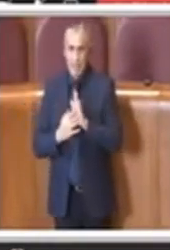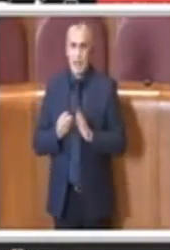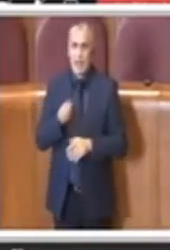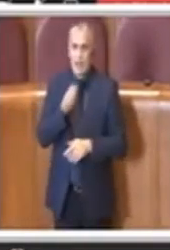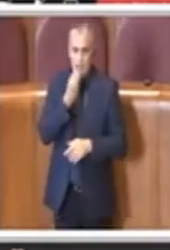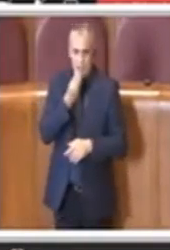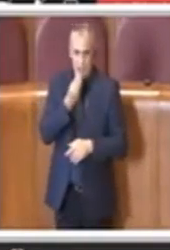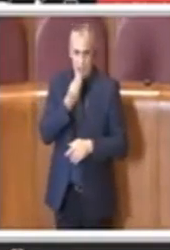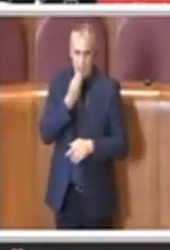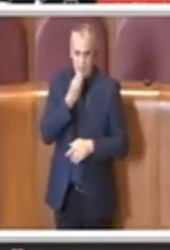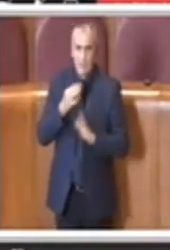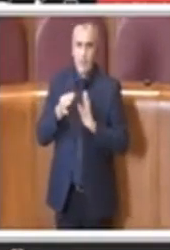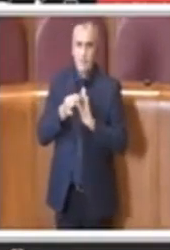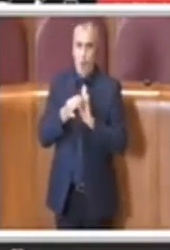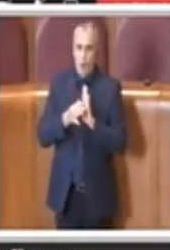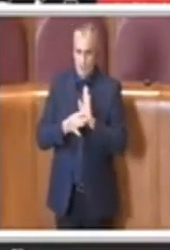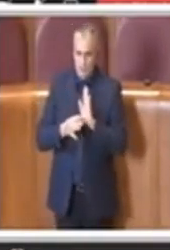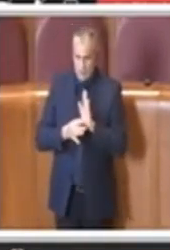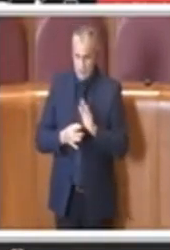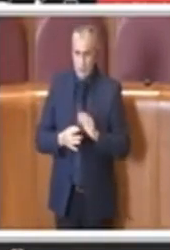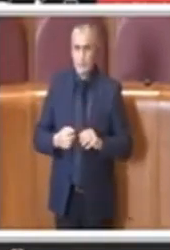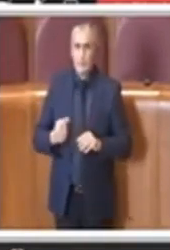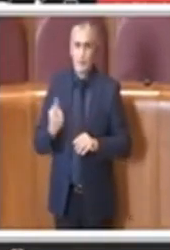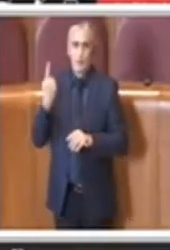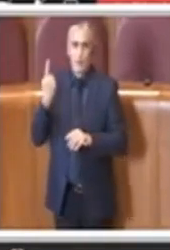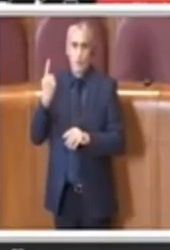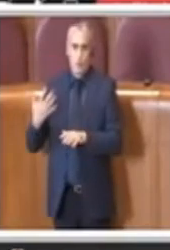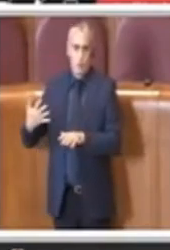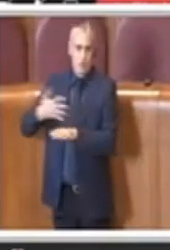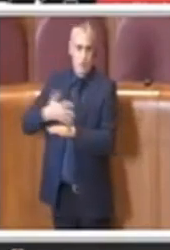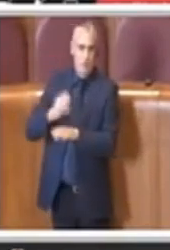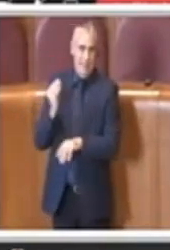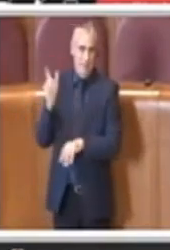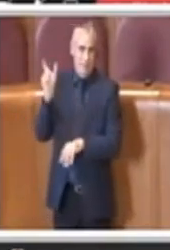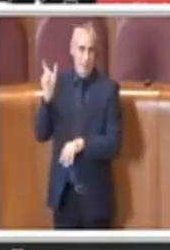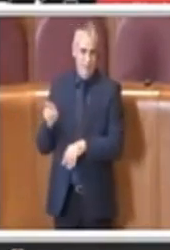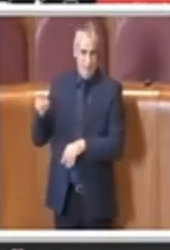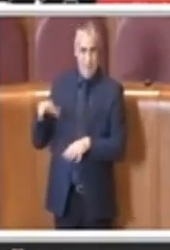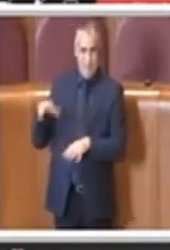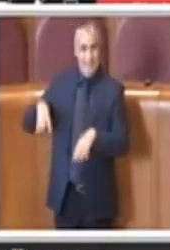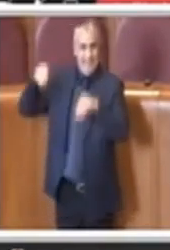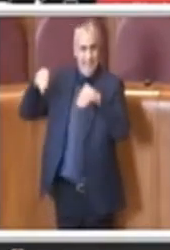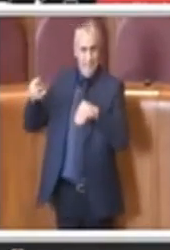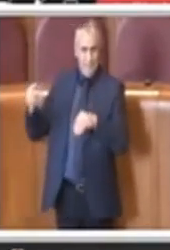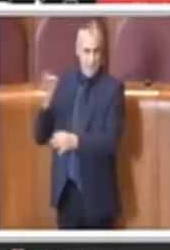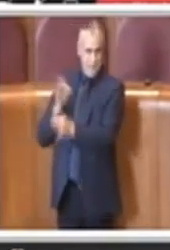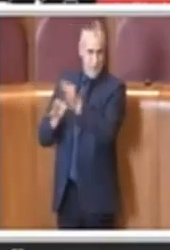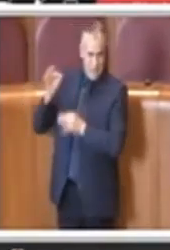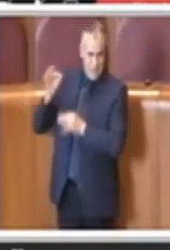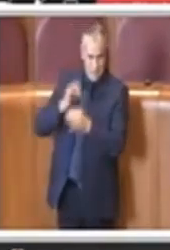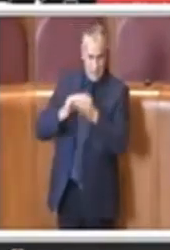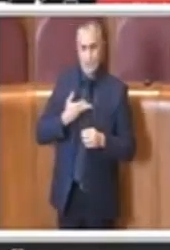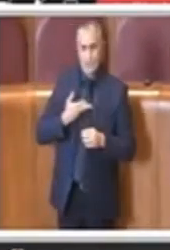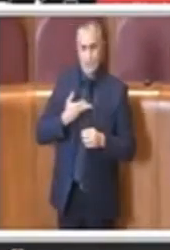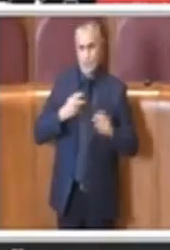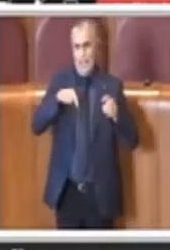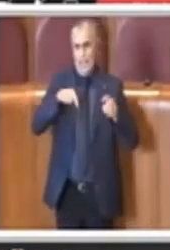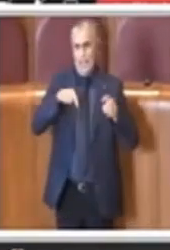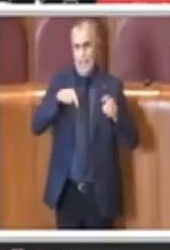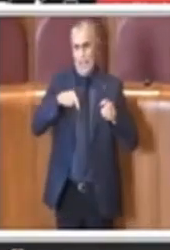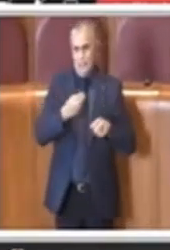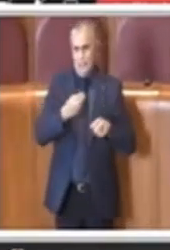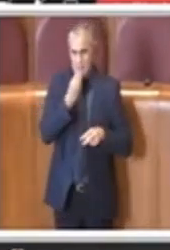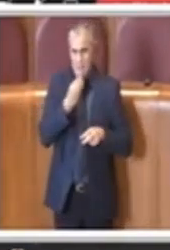appunto con un intervento di uno dei ragazzi di Friday for Future, che chiaramente ringrazio. Si è parlato di questo tema, un tema che noi